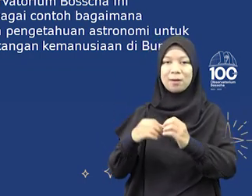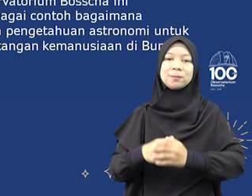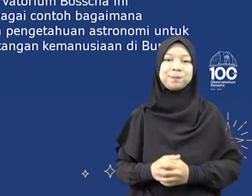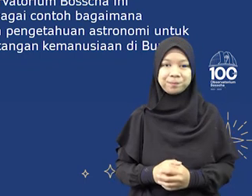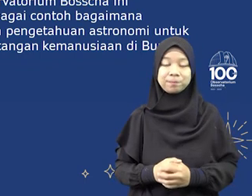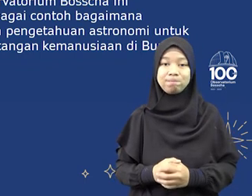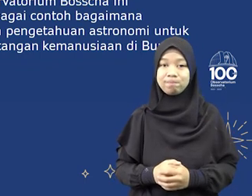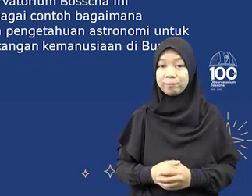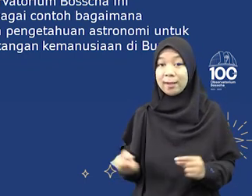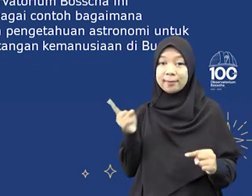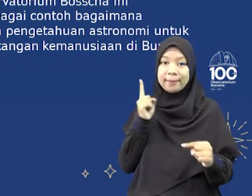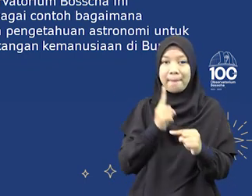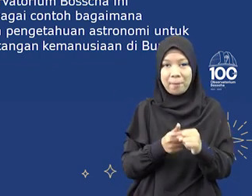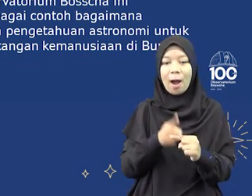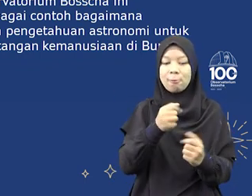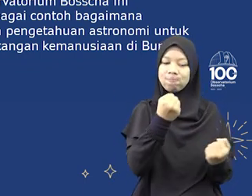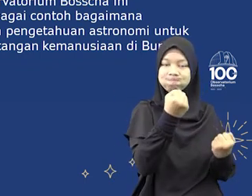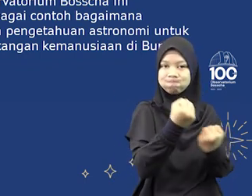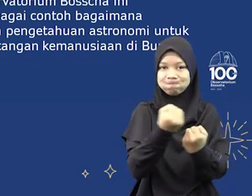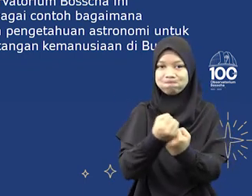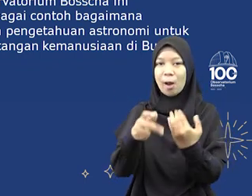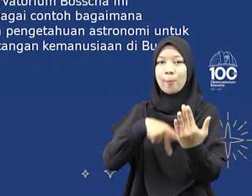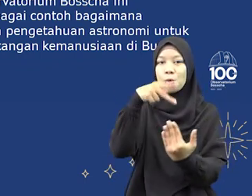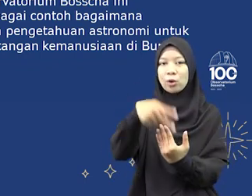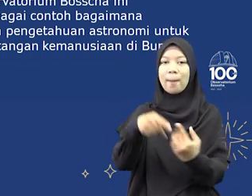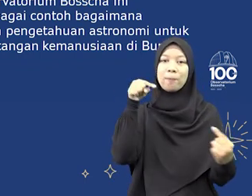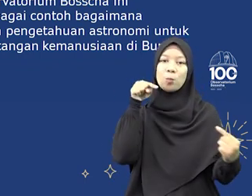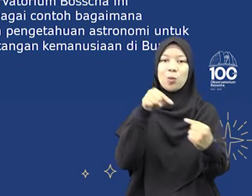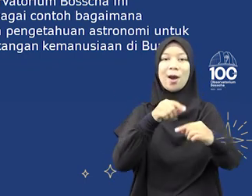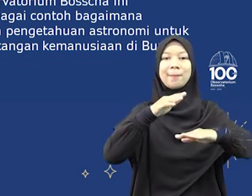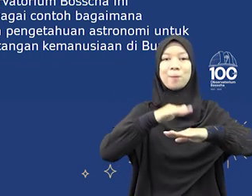program yang berkaitan dengan kebudayaan